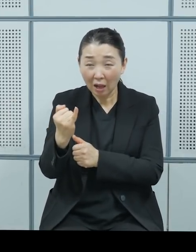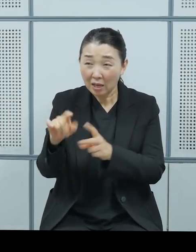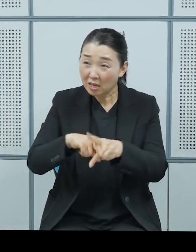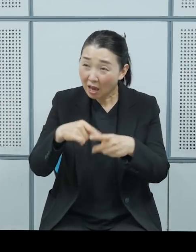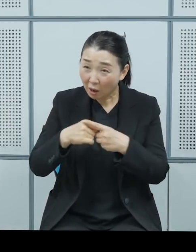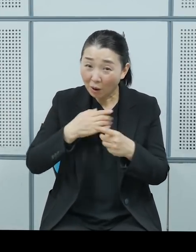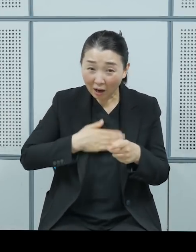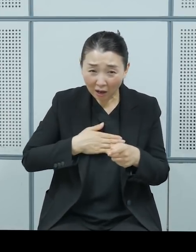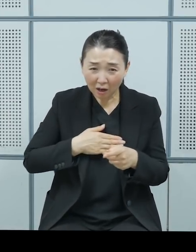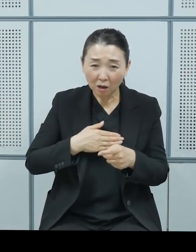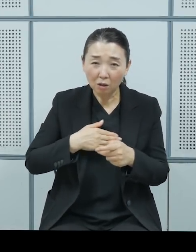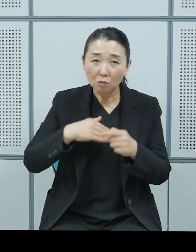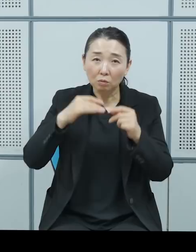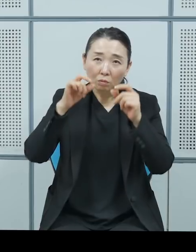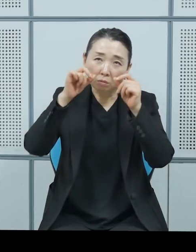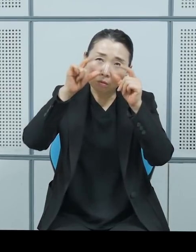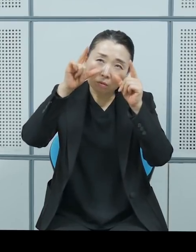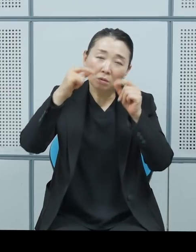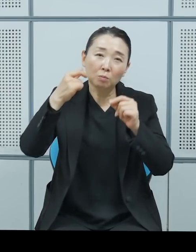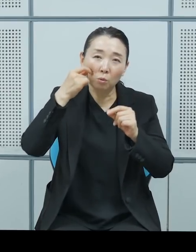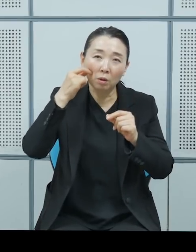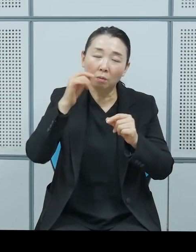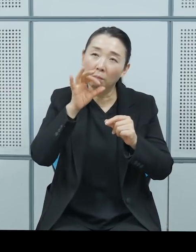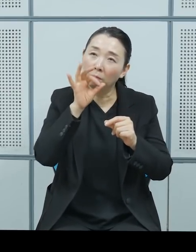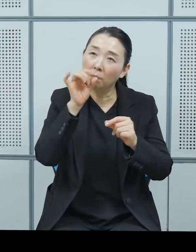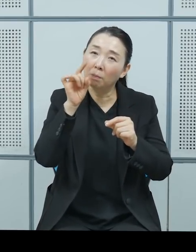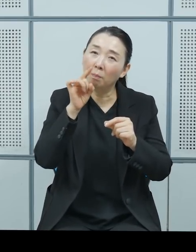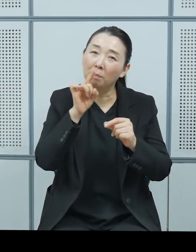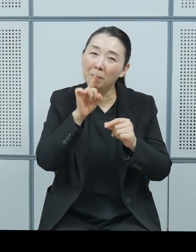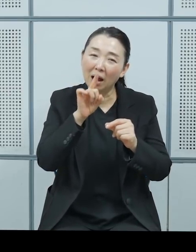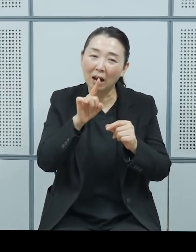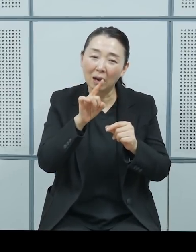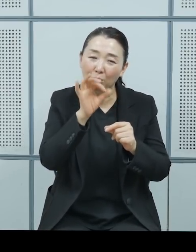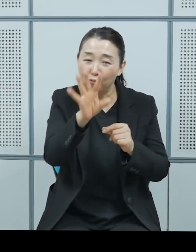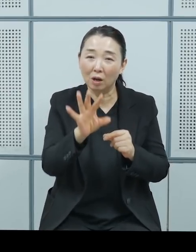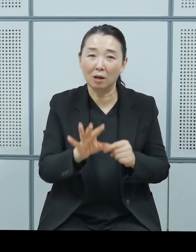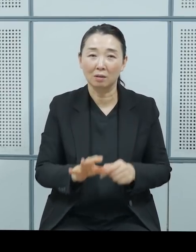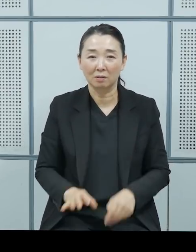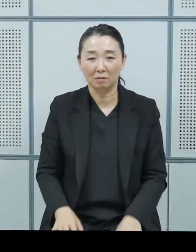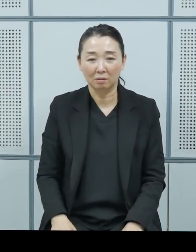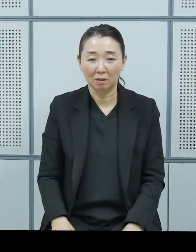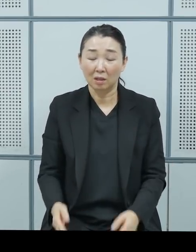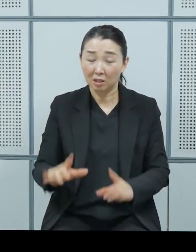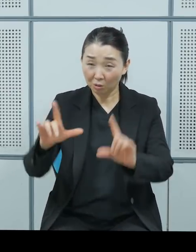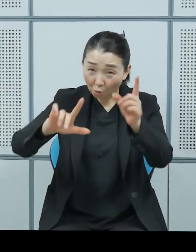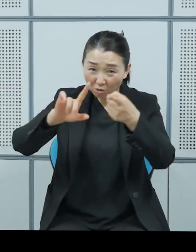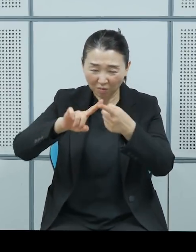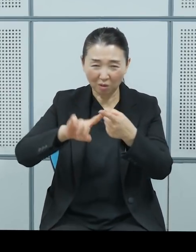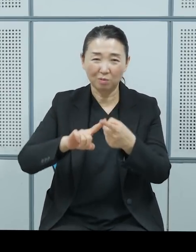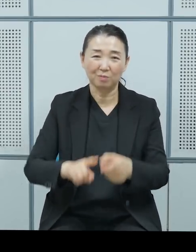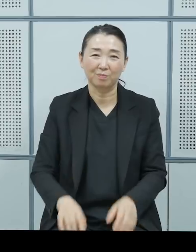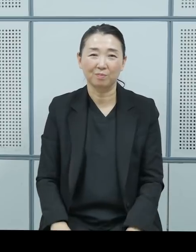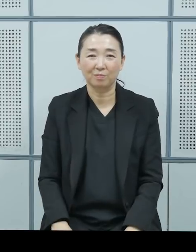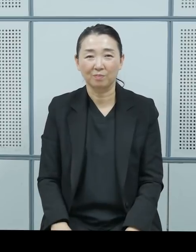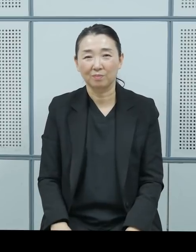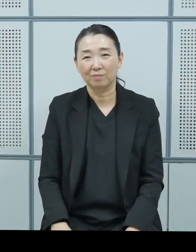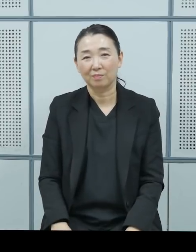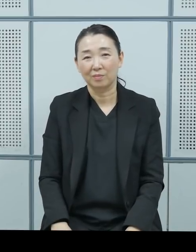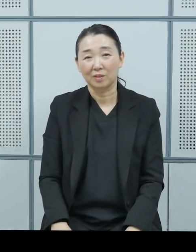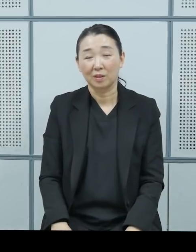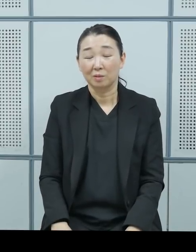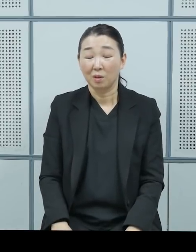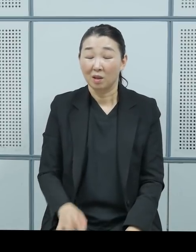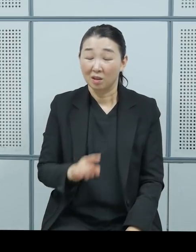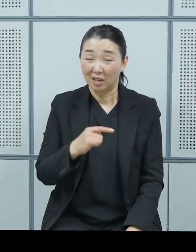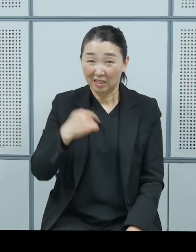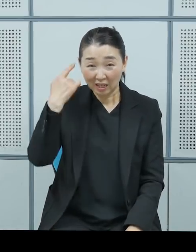눈도 못 뜨고 보시다시피 말도 못 하거든요. 그 당시에도요? 아까 본 그 표현이 그대로요? 그대로고요. 그냥 이제 표현은 이제 눈을